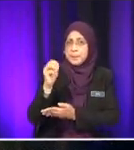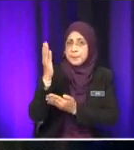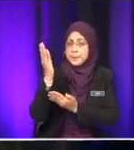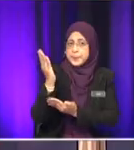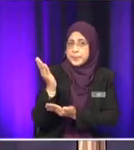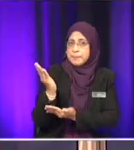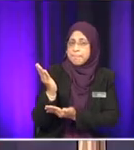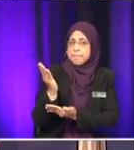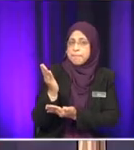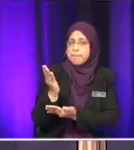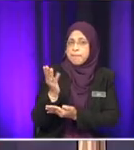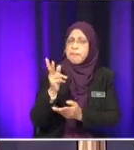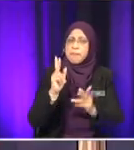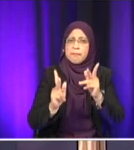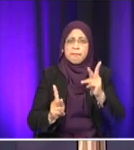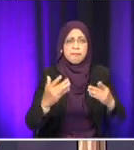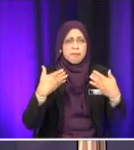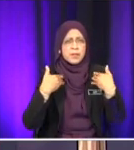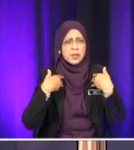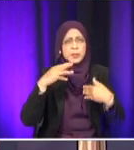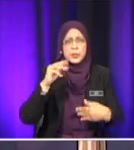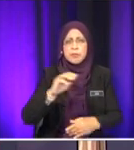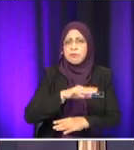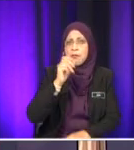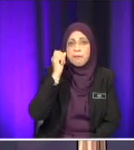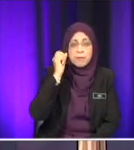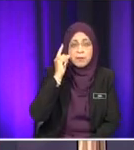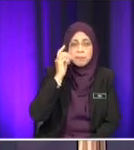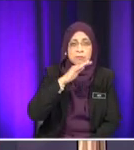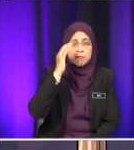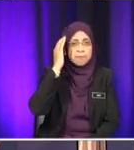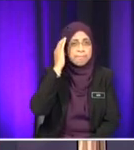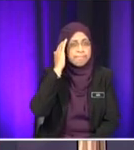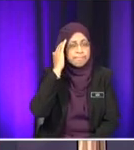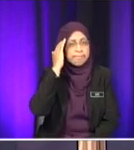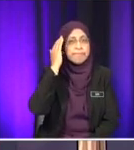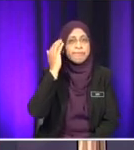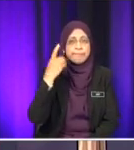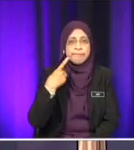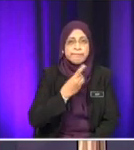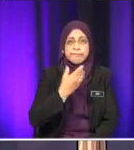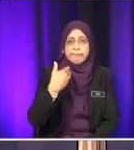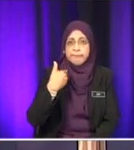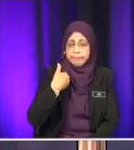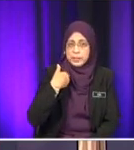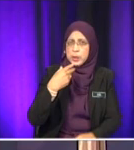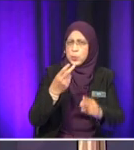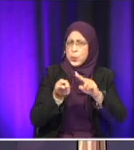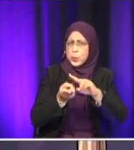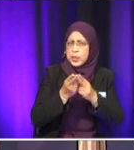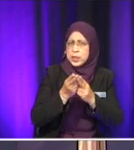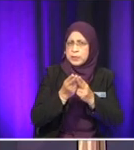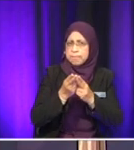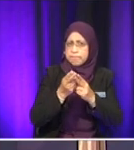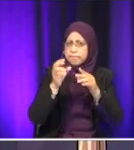jika ada mode yang masih belum kenal pasti oke kita ada sedikit perubahan dari segi